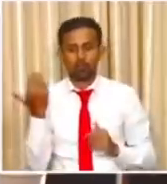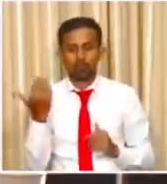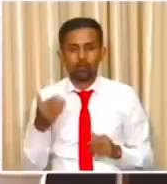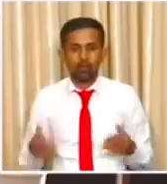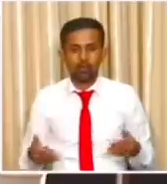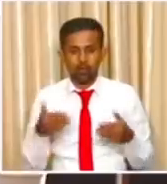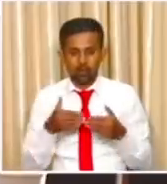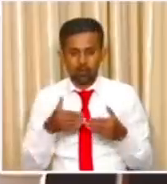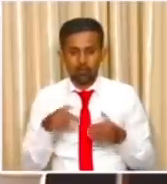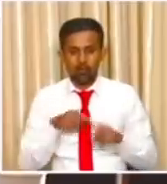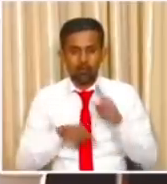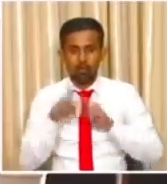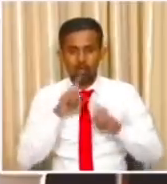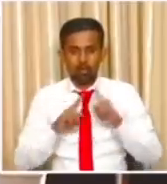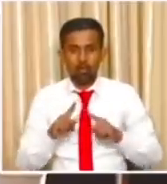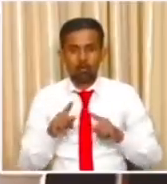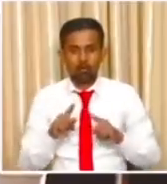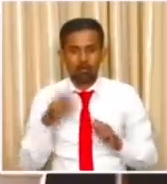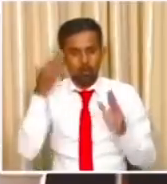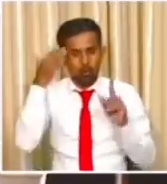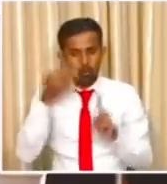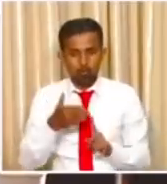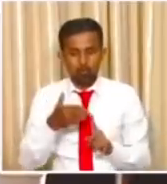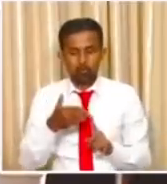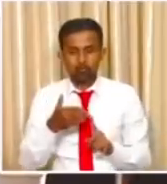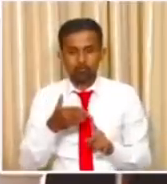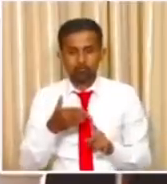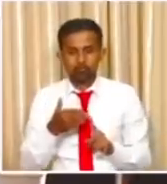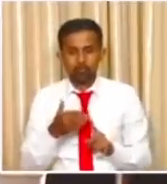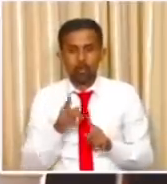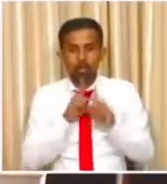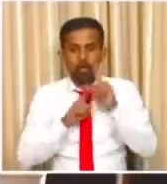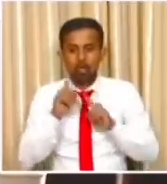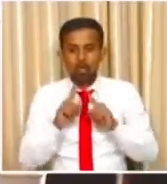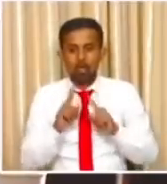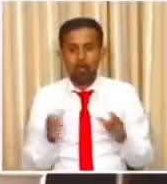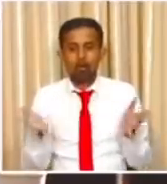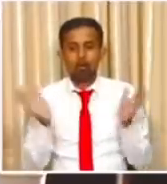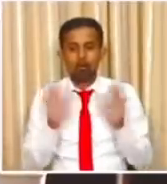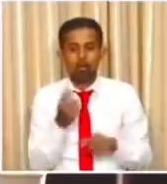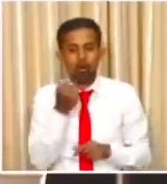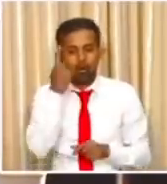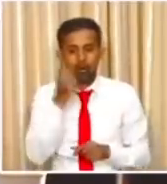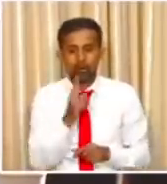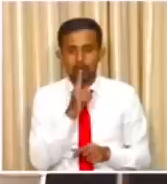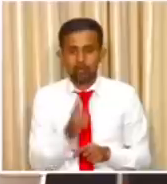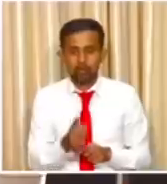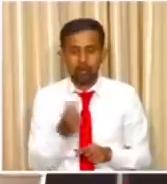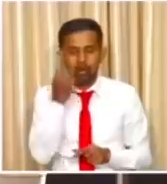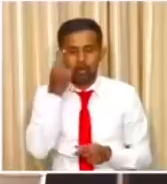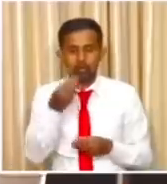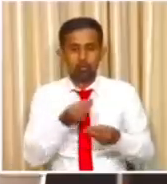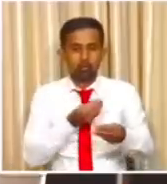අපි සාකච්ඡාවට බඳුන් කරන විෂය හුදු කතා සාප්පුවක්, හුදු අදහස් ඉදිරිපත් කිරීමක්, අදහස්